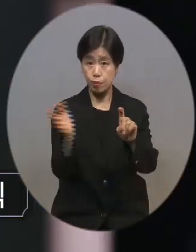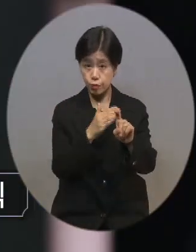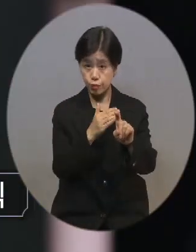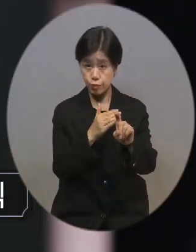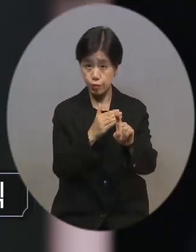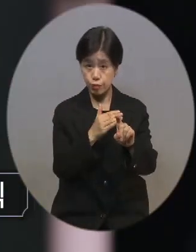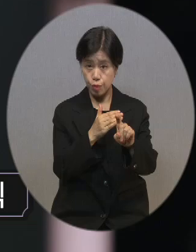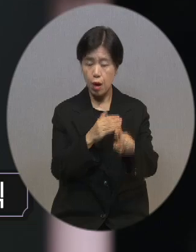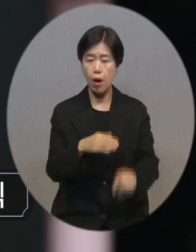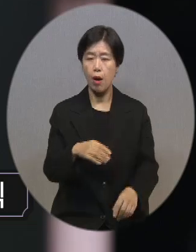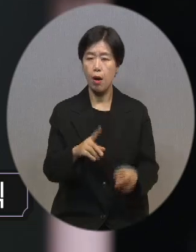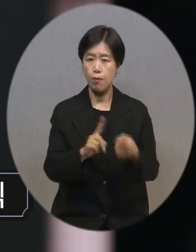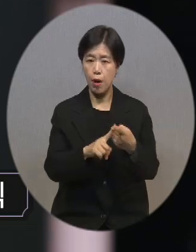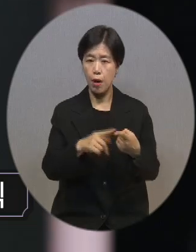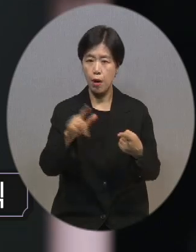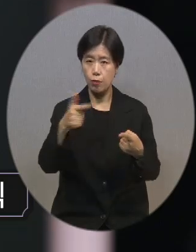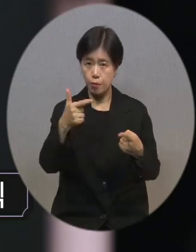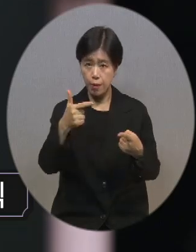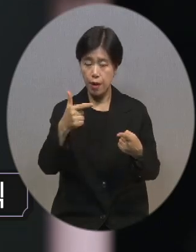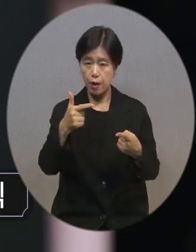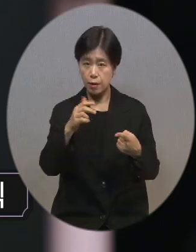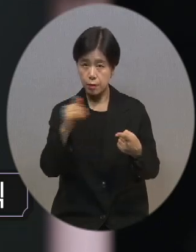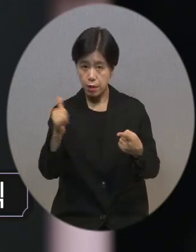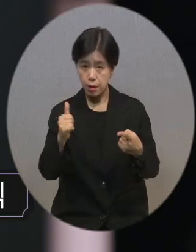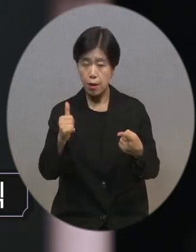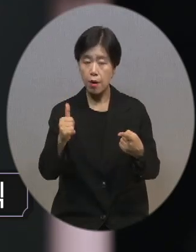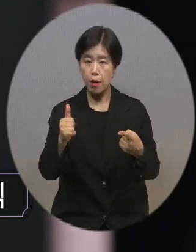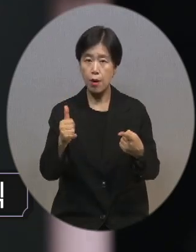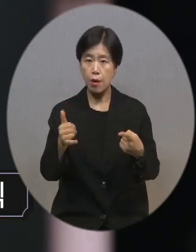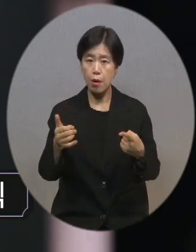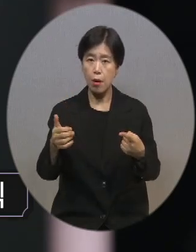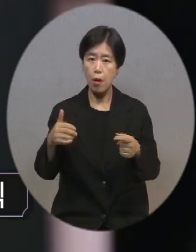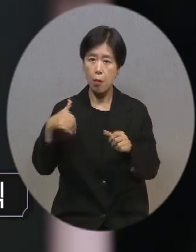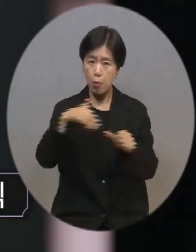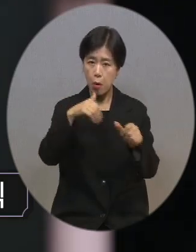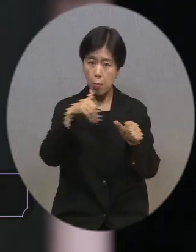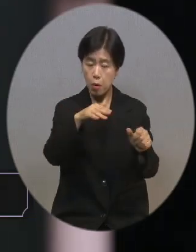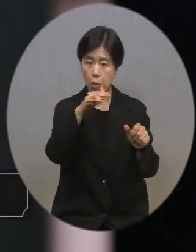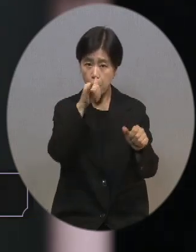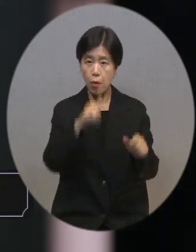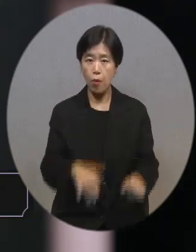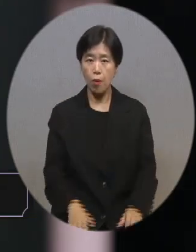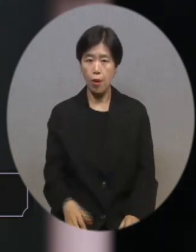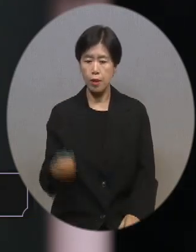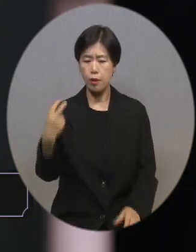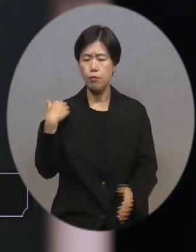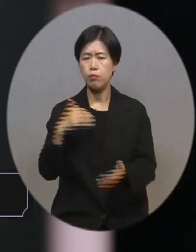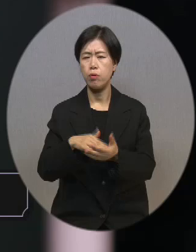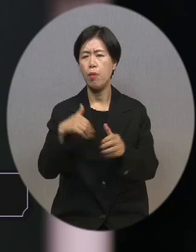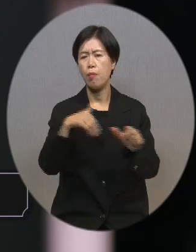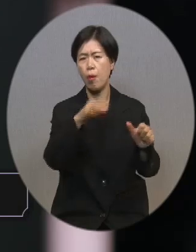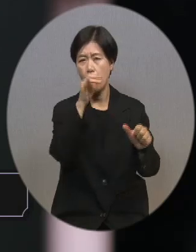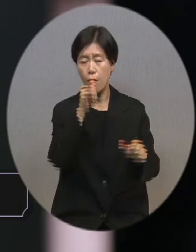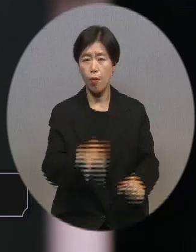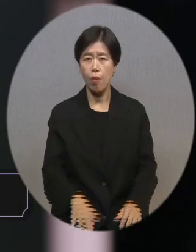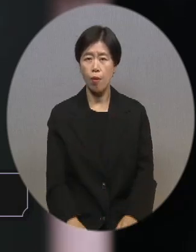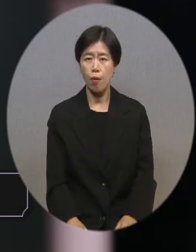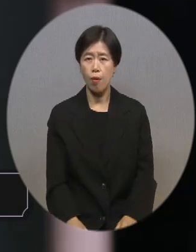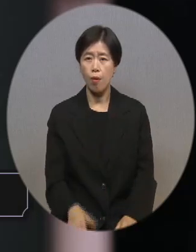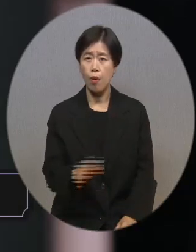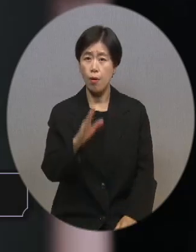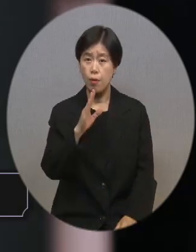처음에는 600명 송환을 하고 계속 몇 명씩 이제 다시 송환을 하고 있다고 하는데